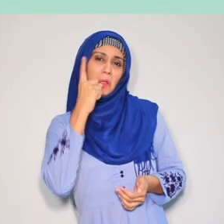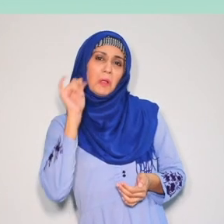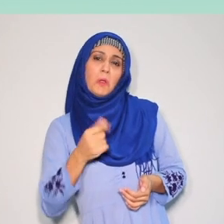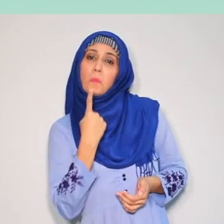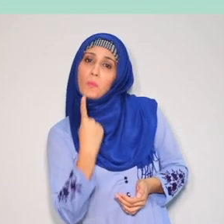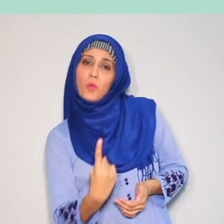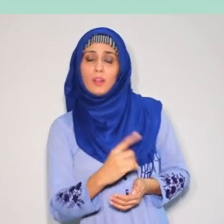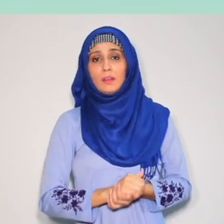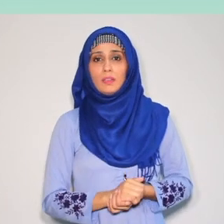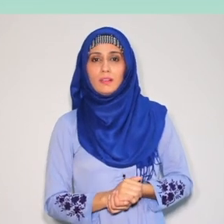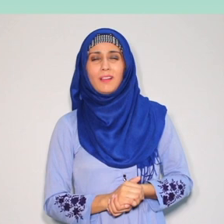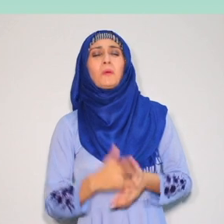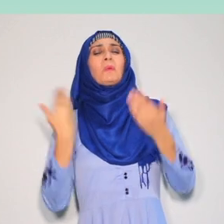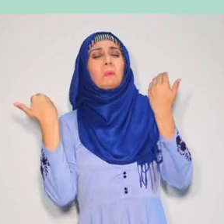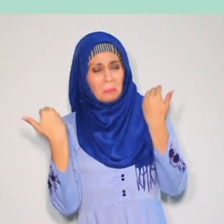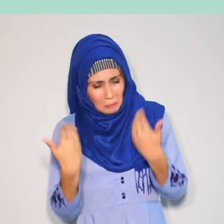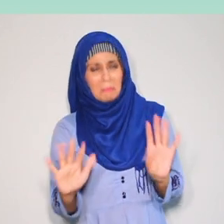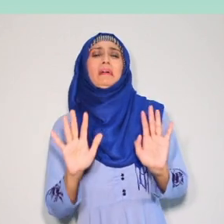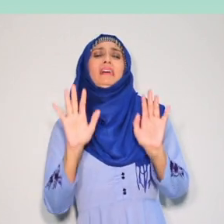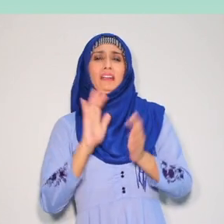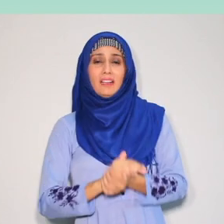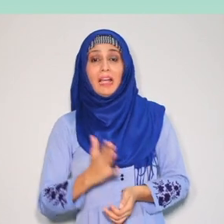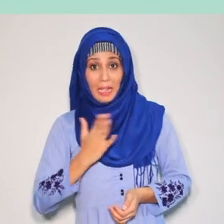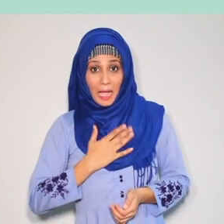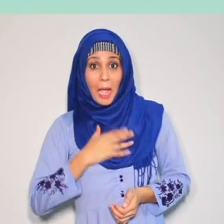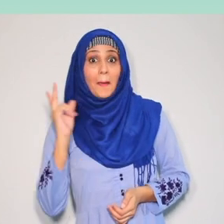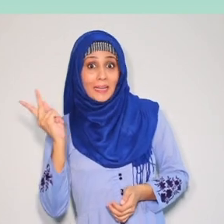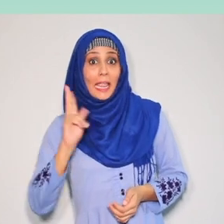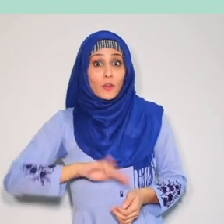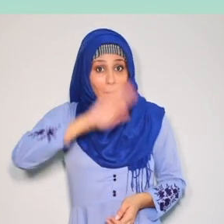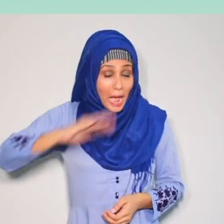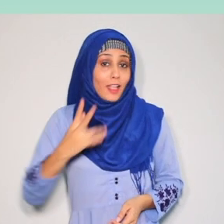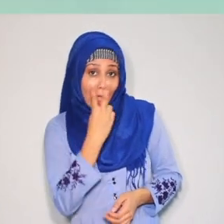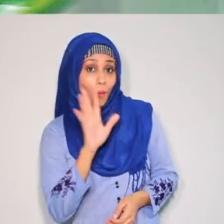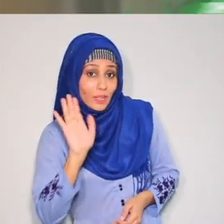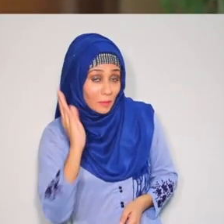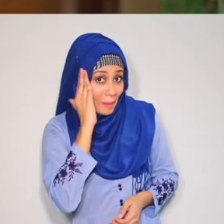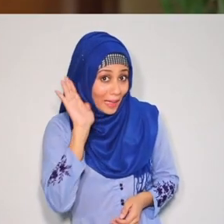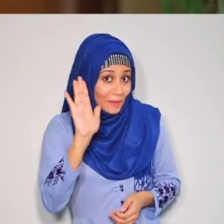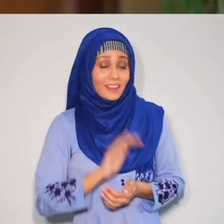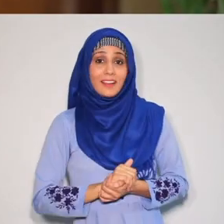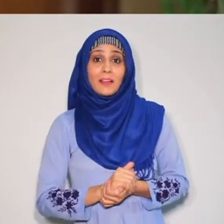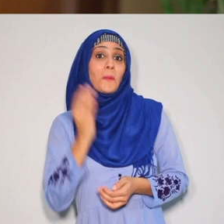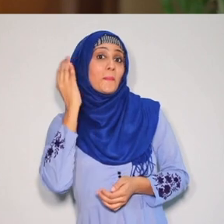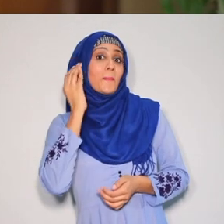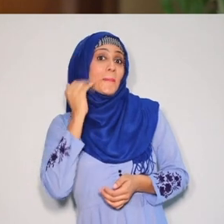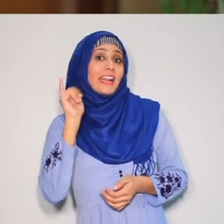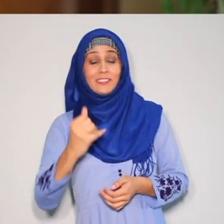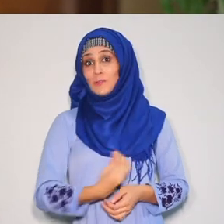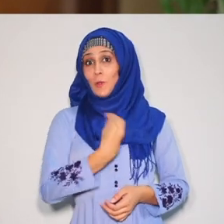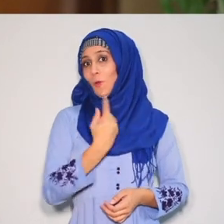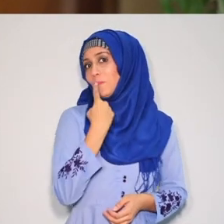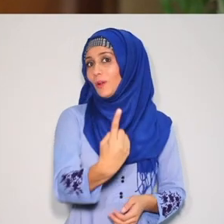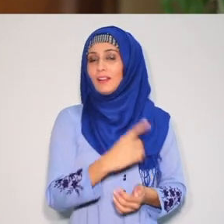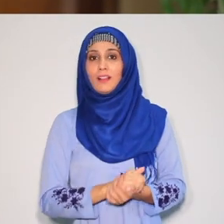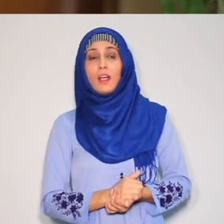ने अफसरदगी से कहा। कोई बात नहीं, हम अभी भी K2 तो देख सकते हैं, बूम बूम ने जोश से